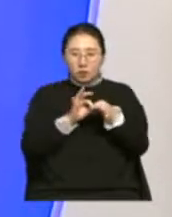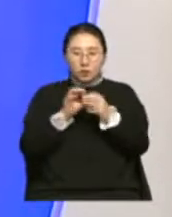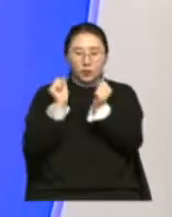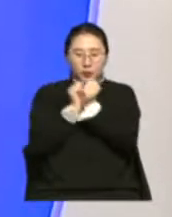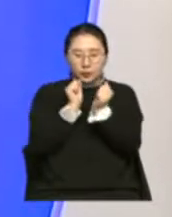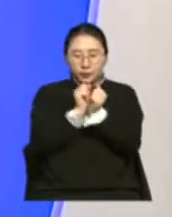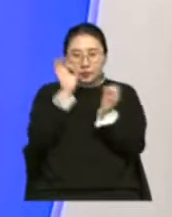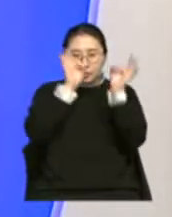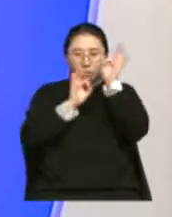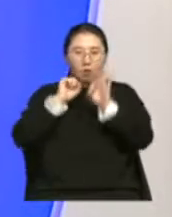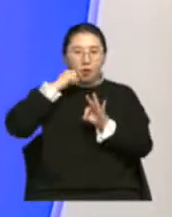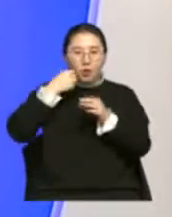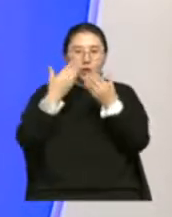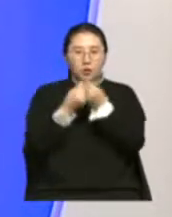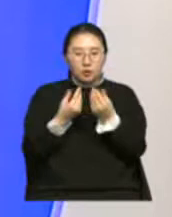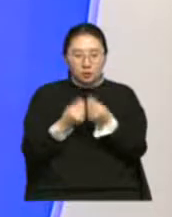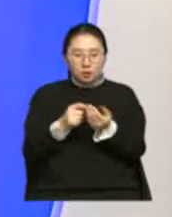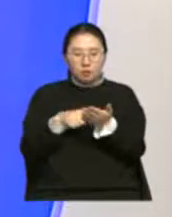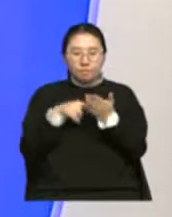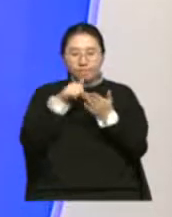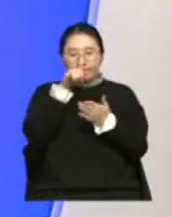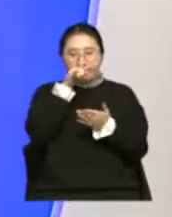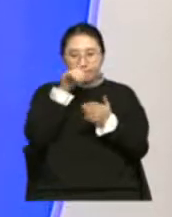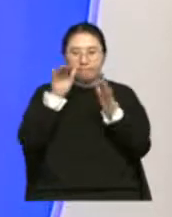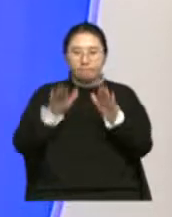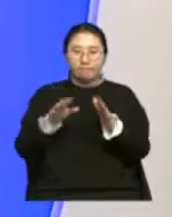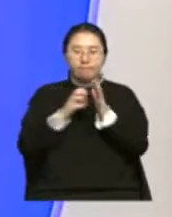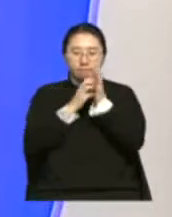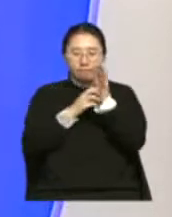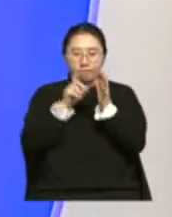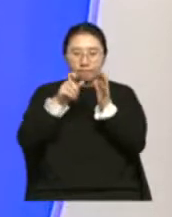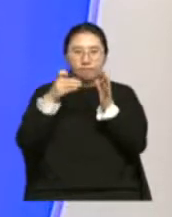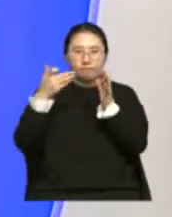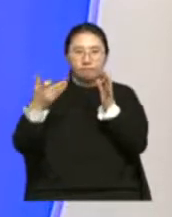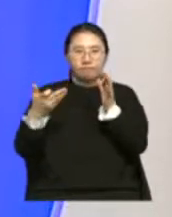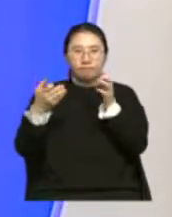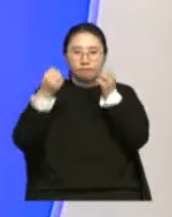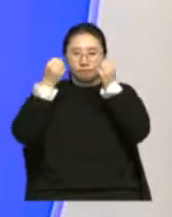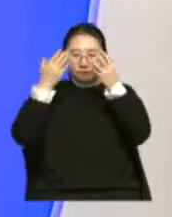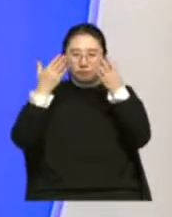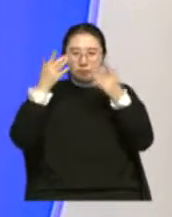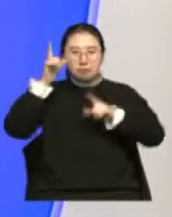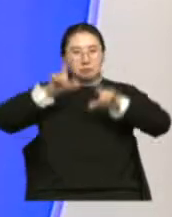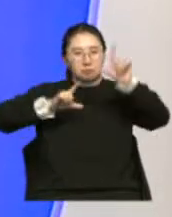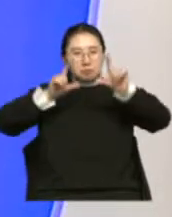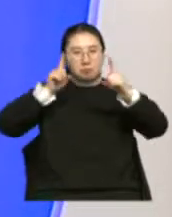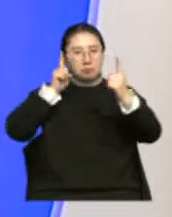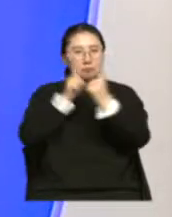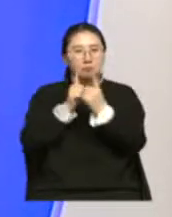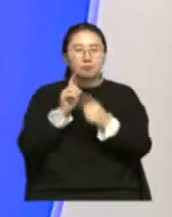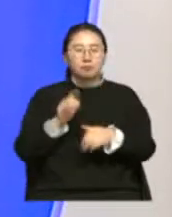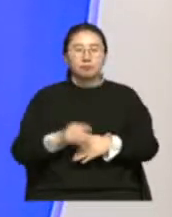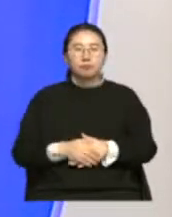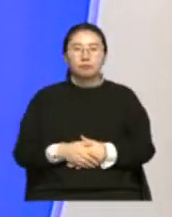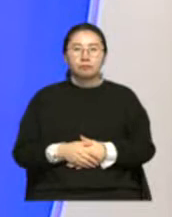감염 경로를 찾기 어려운 사례가 나오고 있어 이번 코로나19 사태가 새로운 국면을 맞이했다고 밝혔습니다.